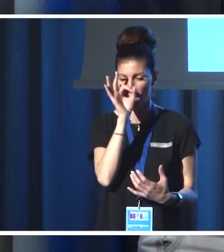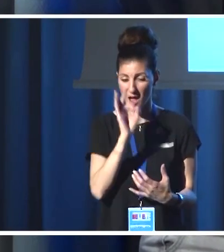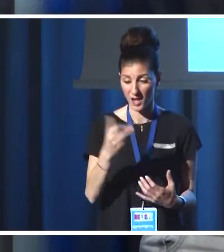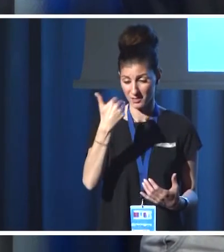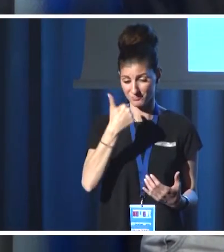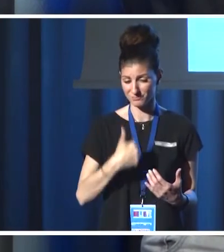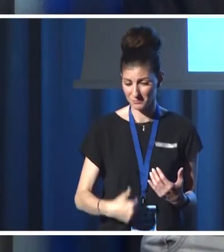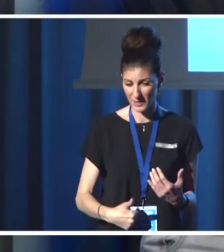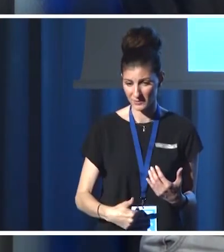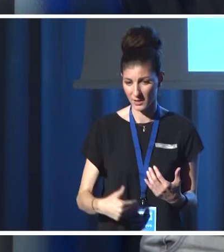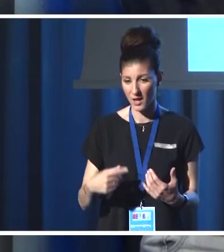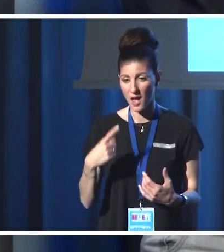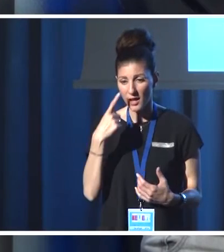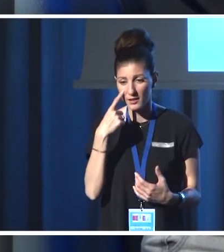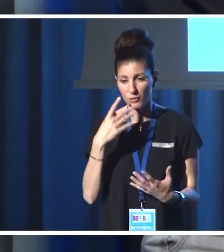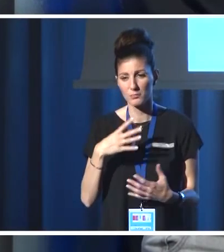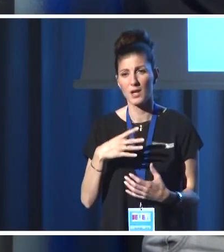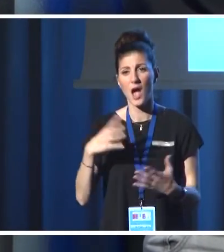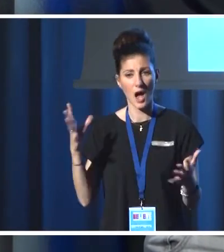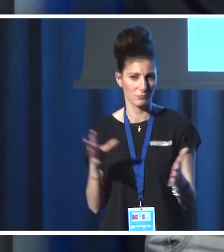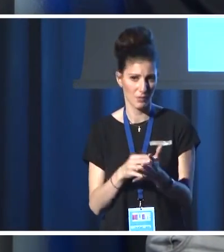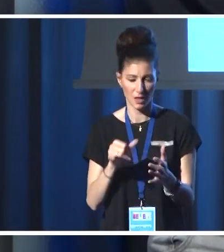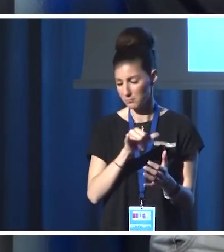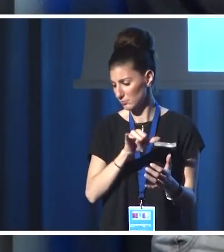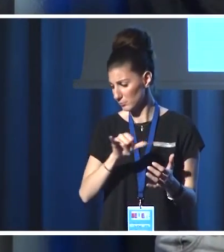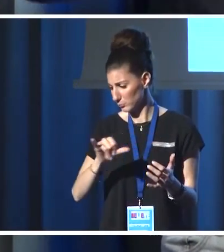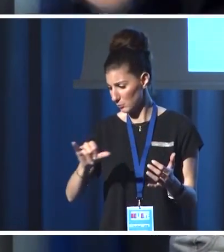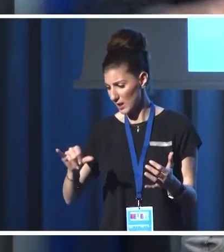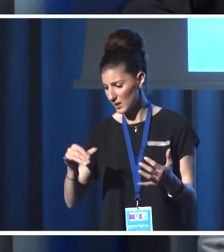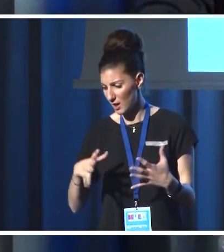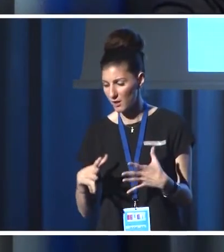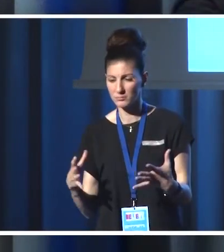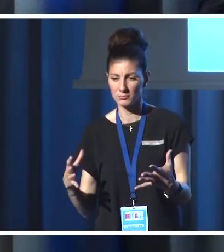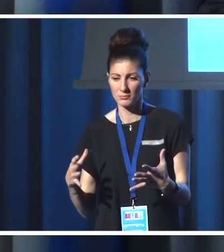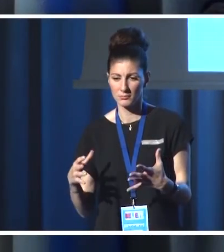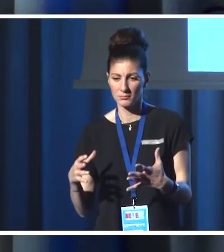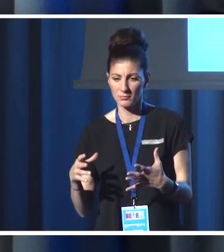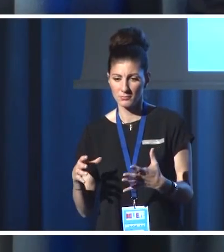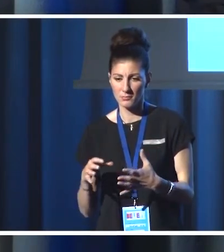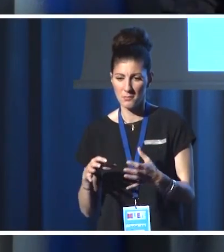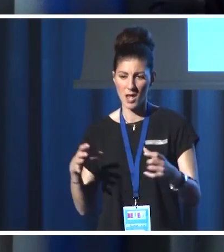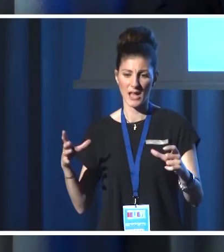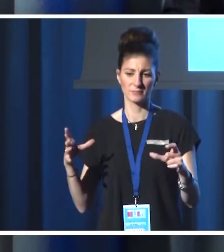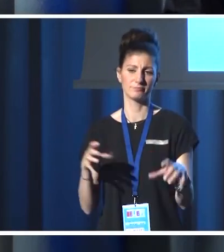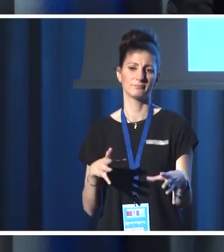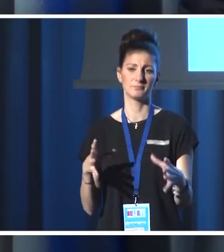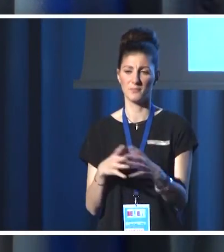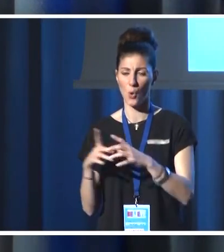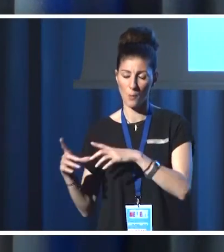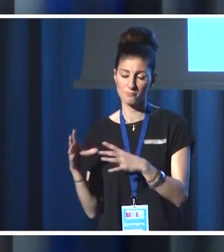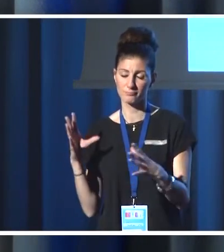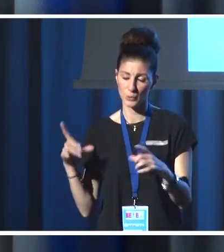τον άλλον εδώ όσο πιο μακριά είναι υπάρχει πρόβλημα αυτό αν το δουλέψουμε μπορούμε να